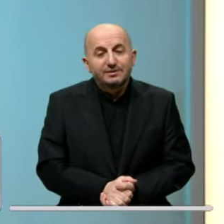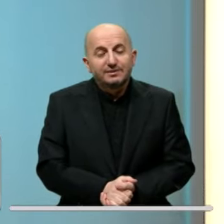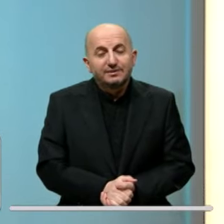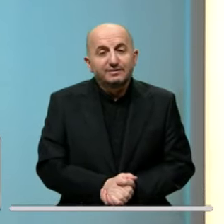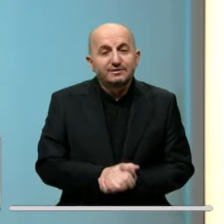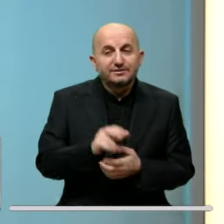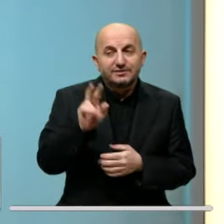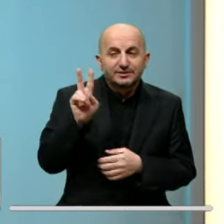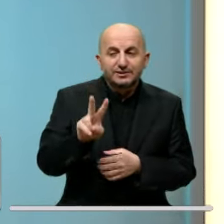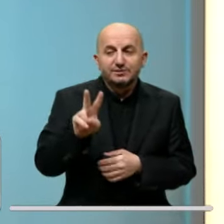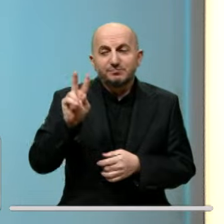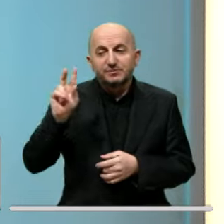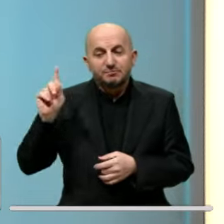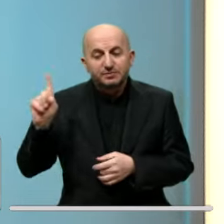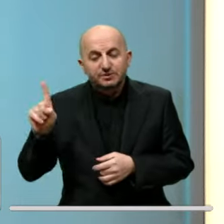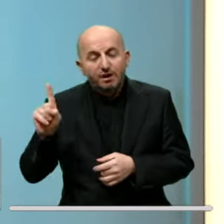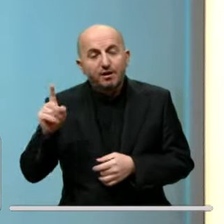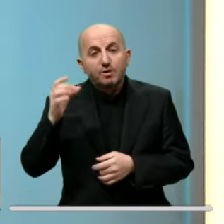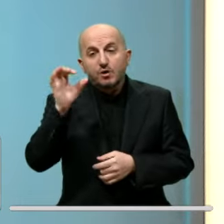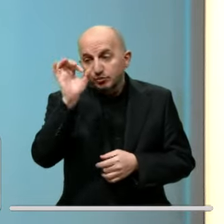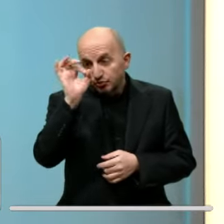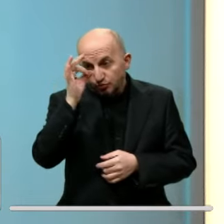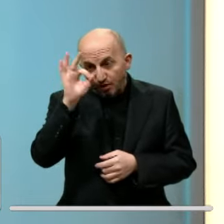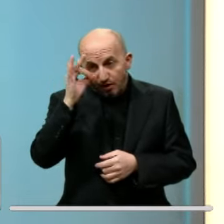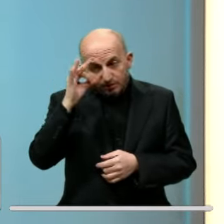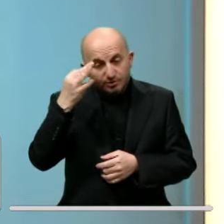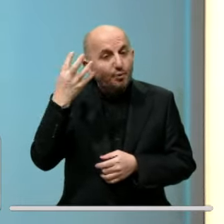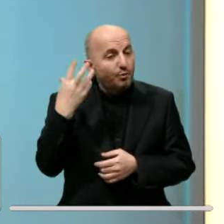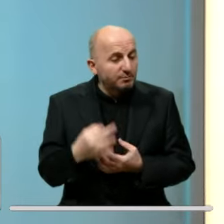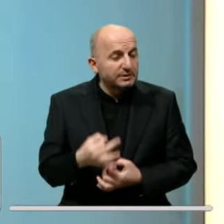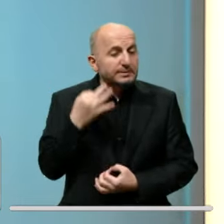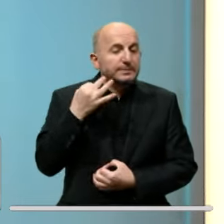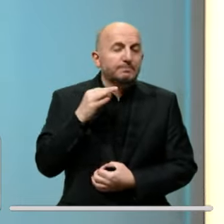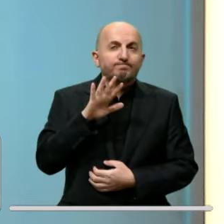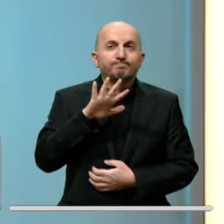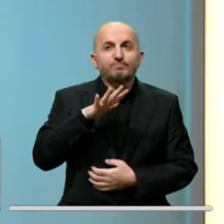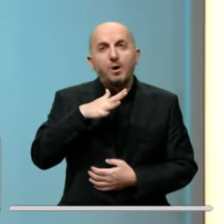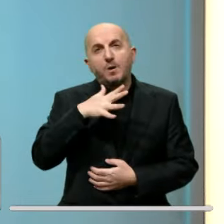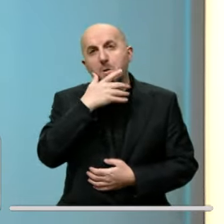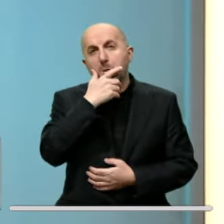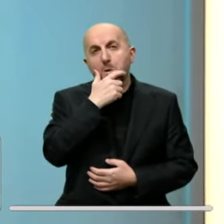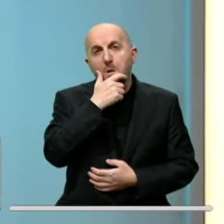21 tane cumhuriyet altını olan kişinin yaklaşık olarak